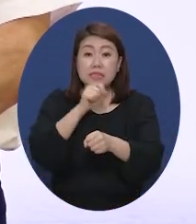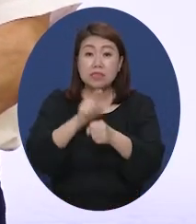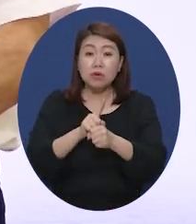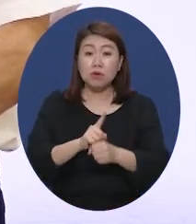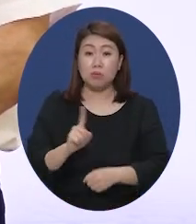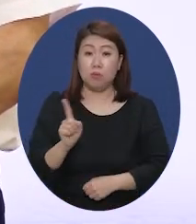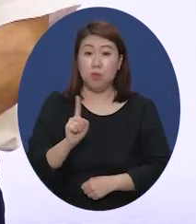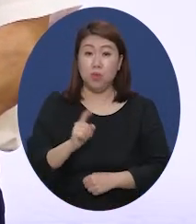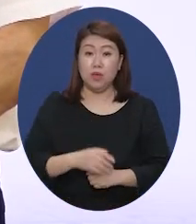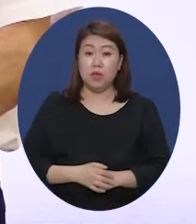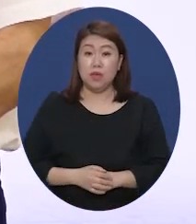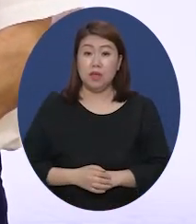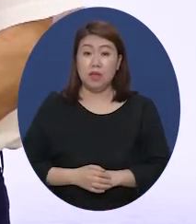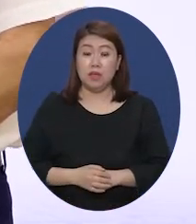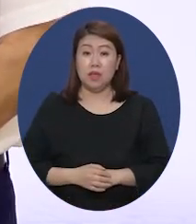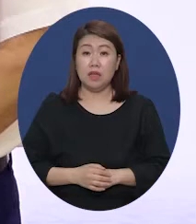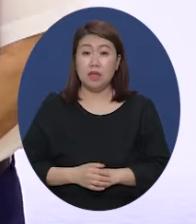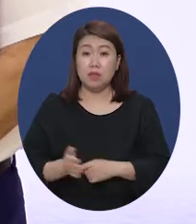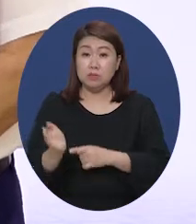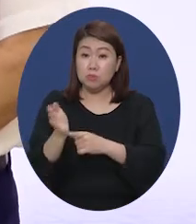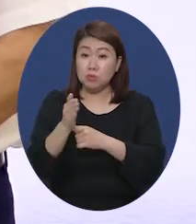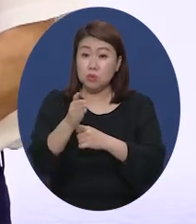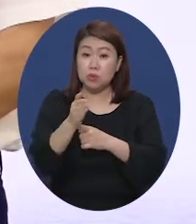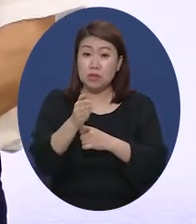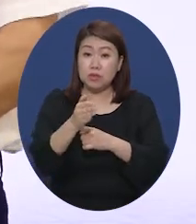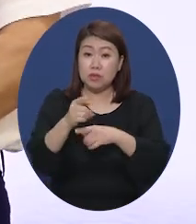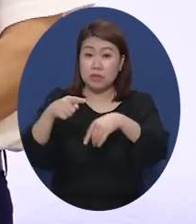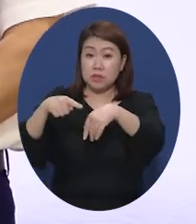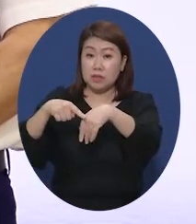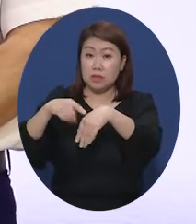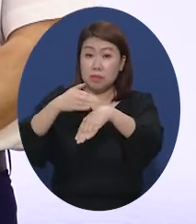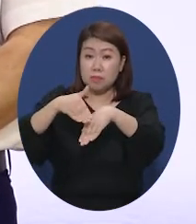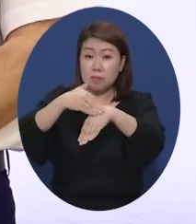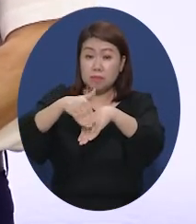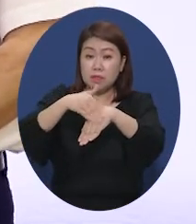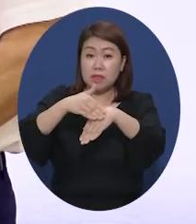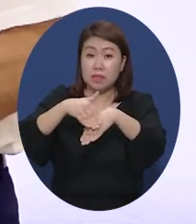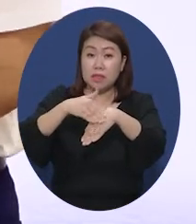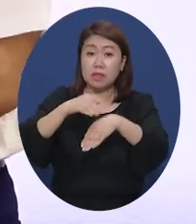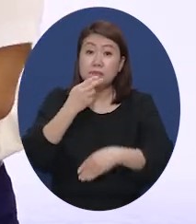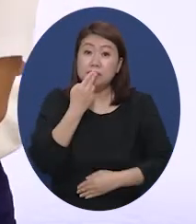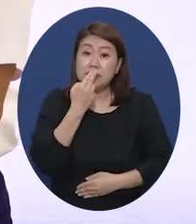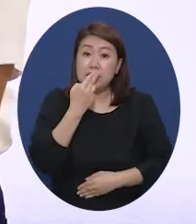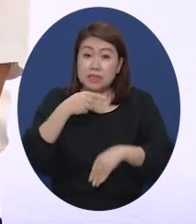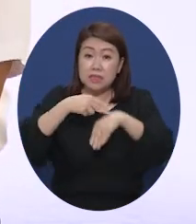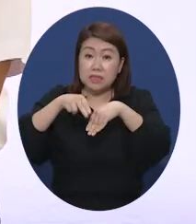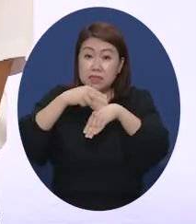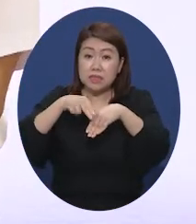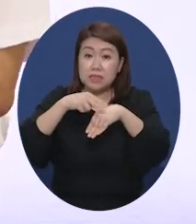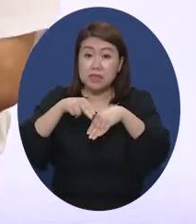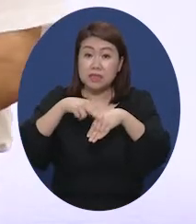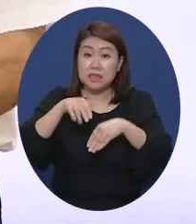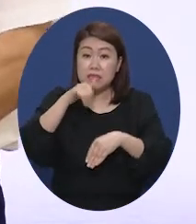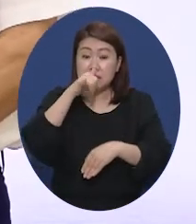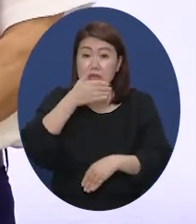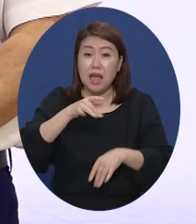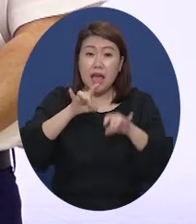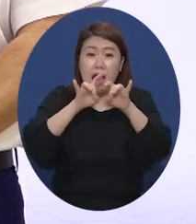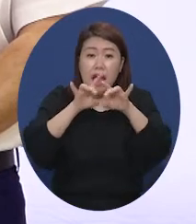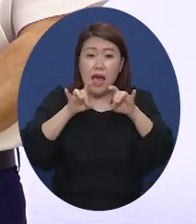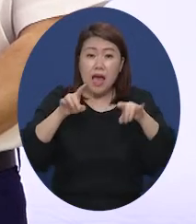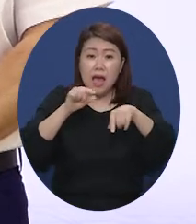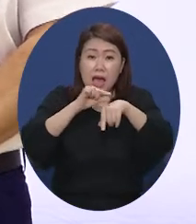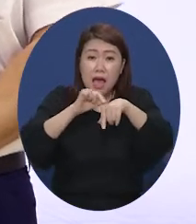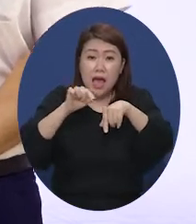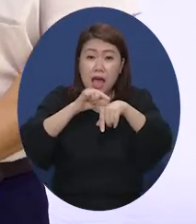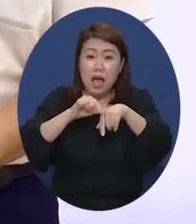다른 특징 중에 하나는 이 이제 어류에 비닐이 있지 않습니까? 비닐이 지금 사진으로는 잘 안 보이다만은 그